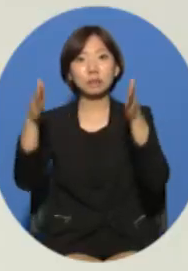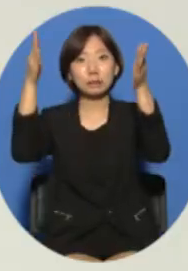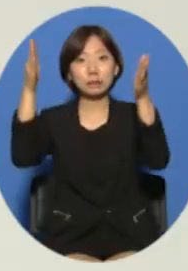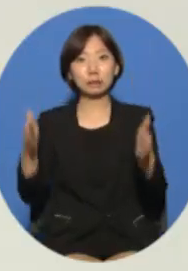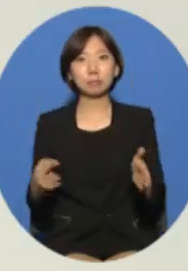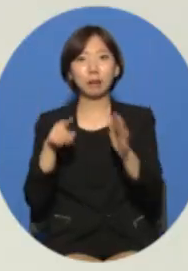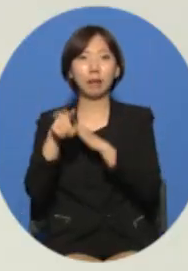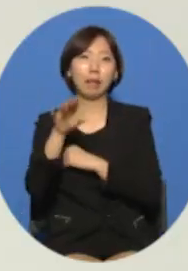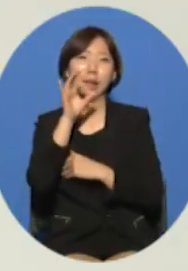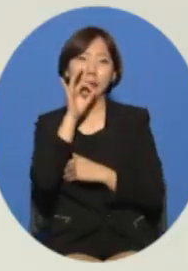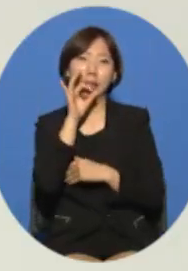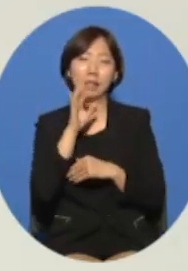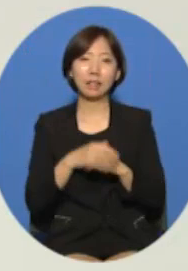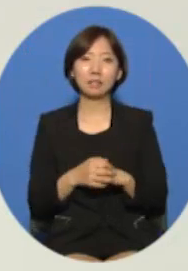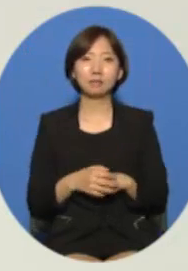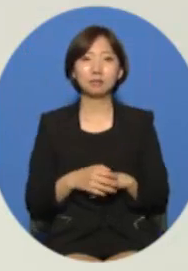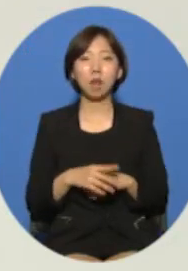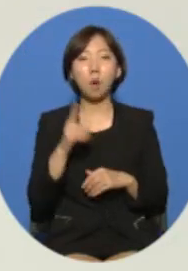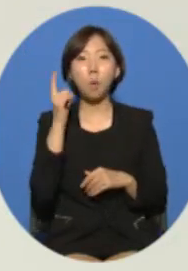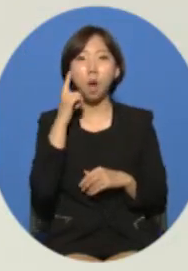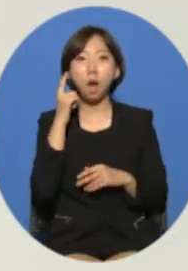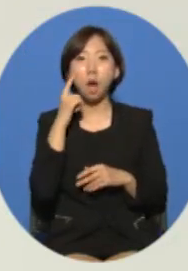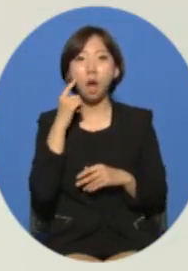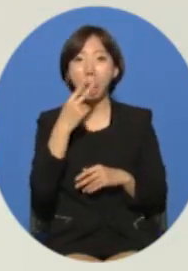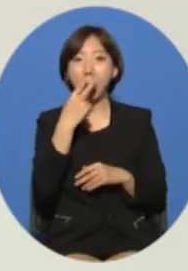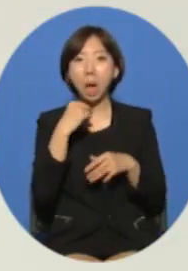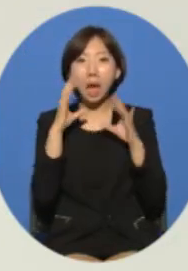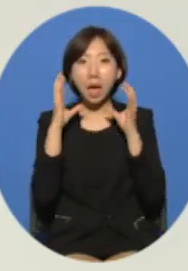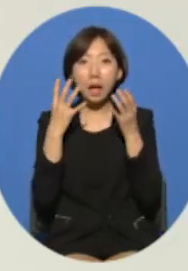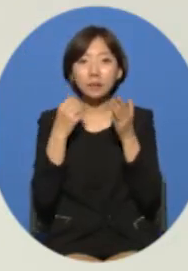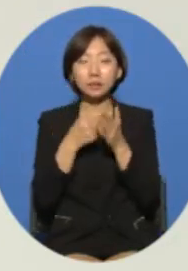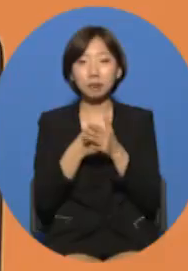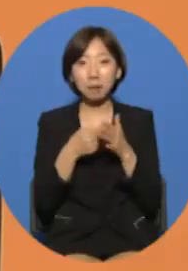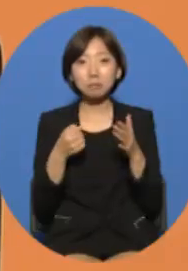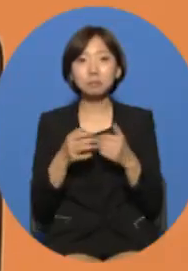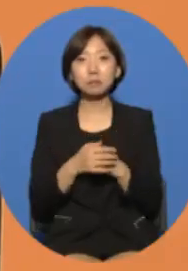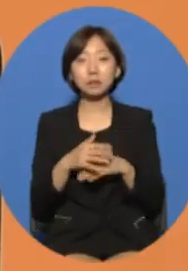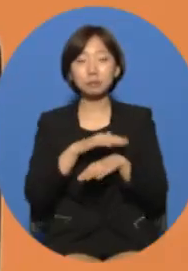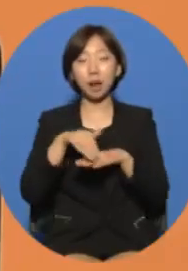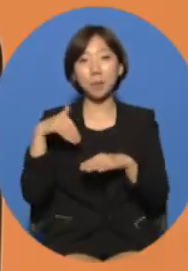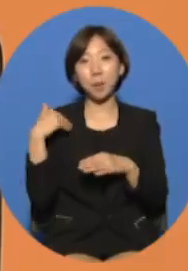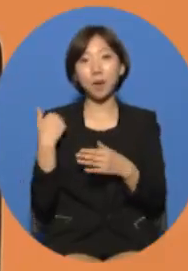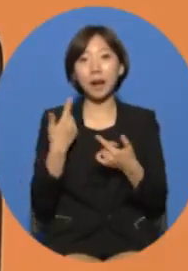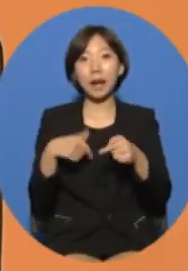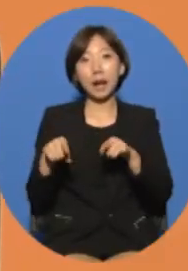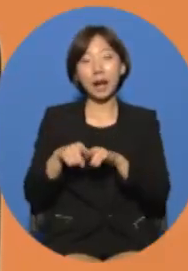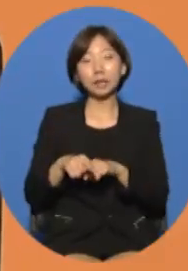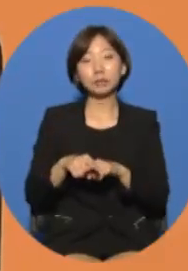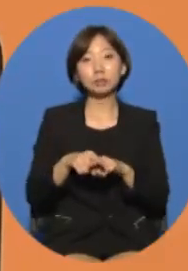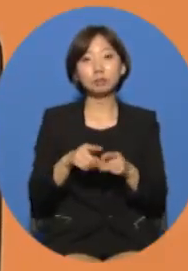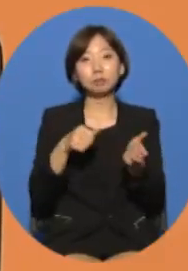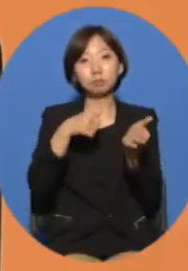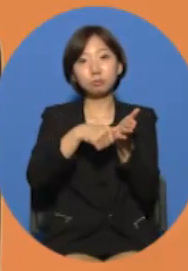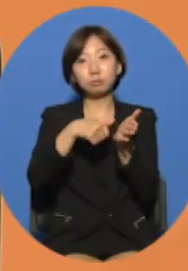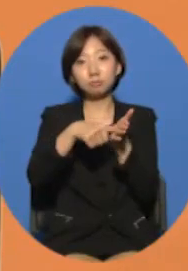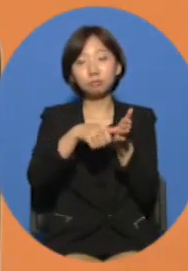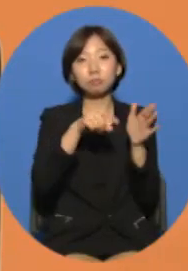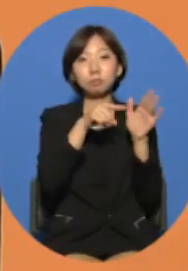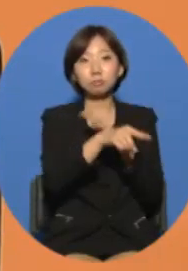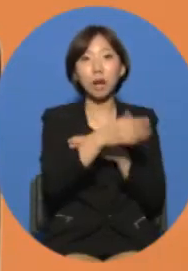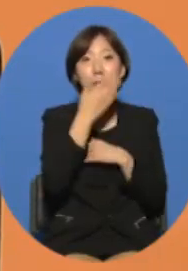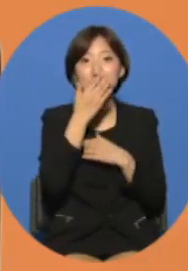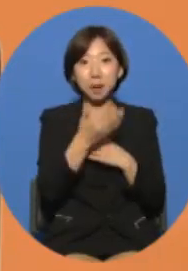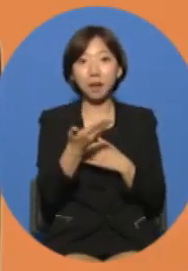모르는 애들은 네네. 엄마 손을 잡고 예. 아빠 손을 잡고 들어갈 수 있습니다. 엄마 아빠 품에 안겨서 들어갈 수 있는 아이들까지는 네. 들어간다 이렇게 네. 생각하면 네.